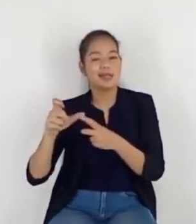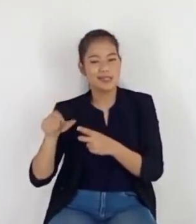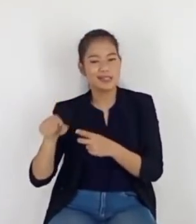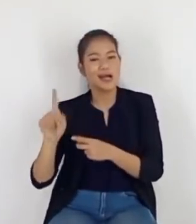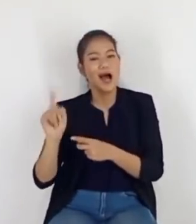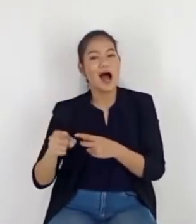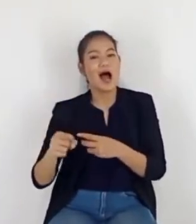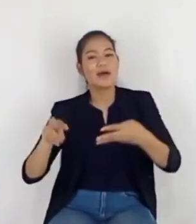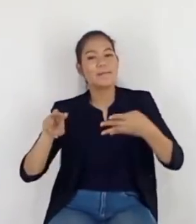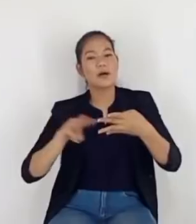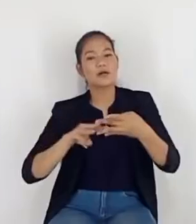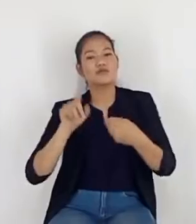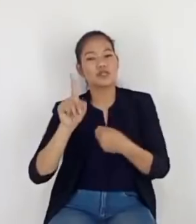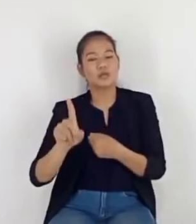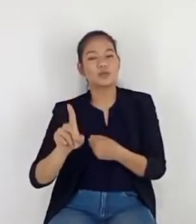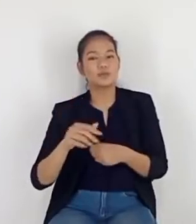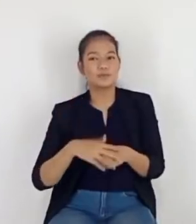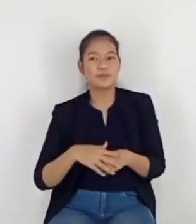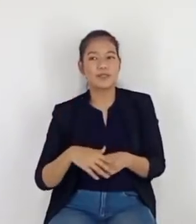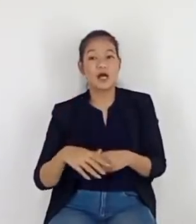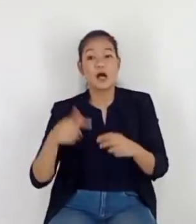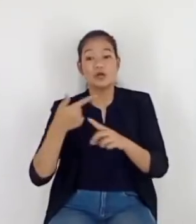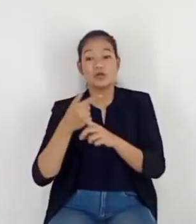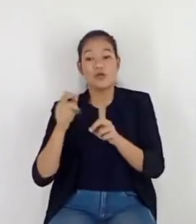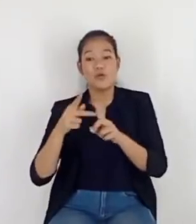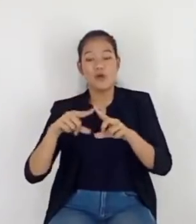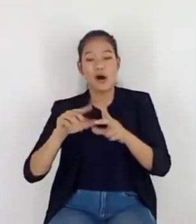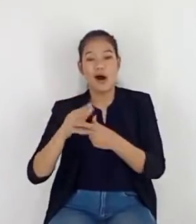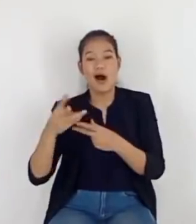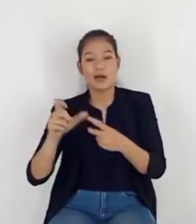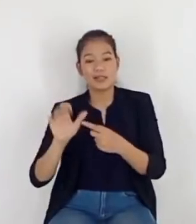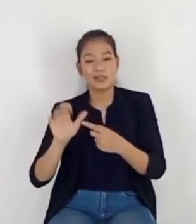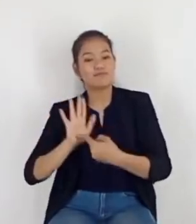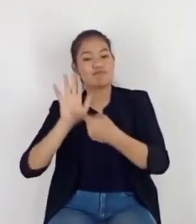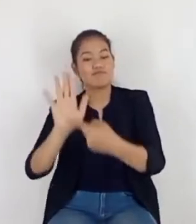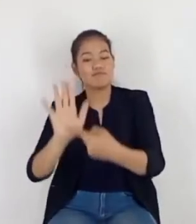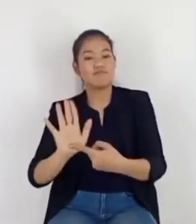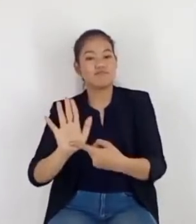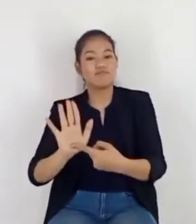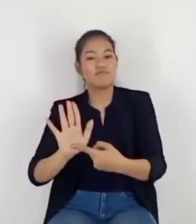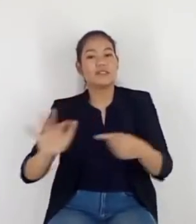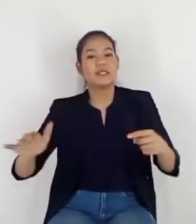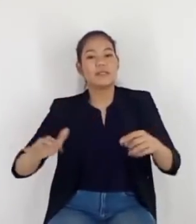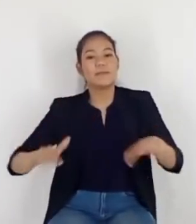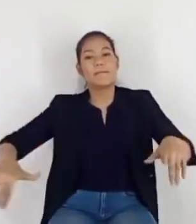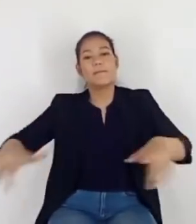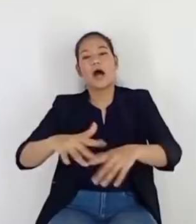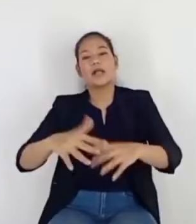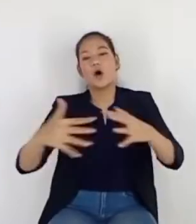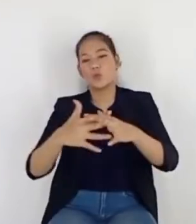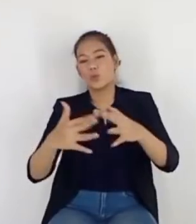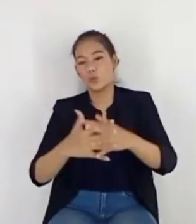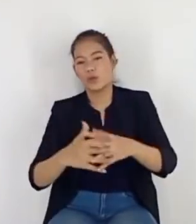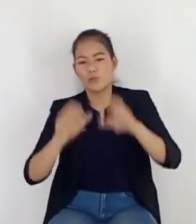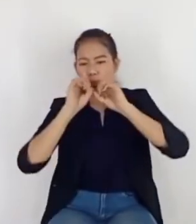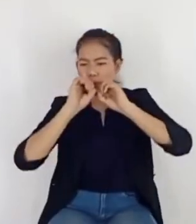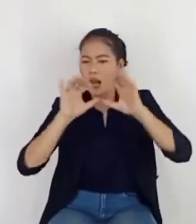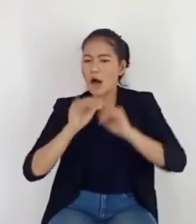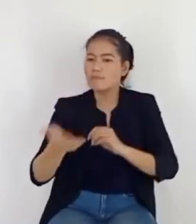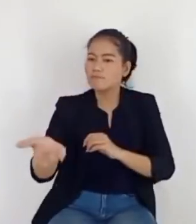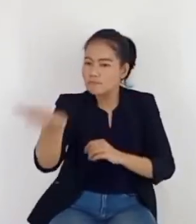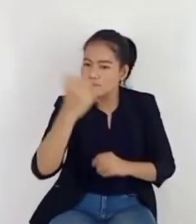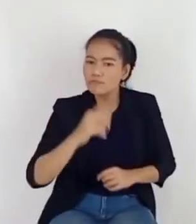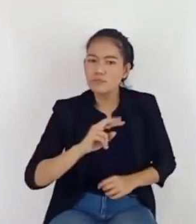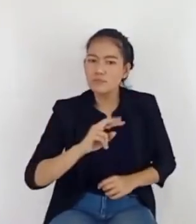1 ayat 4. Yohanes Pembaptis tampil di padang gurun dan menyerukan, bertobatlah dan berilah